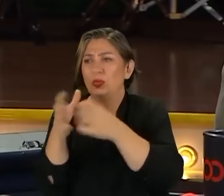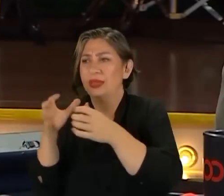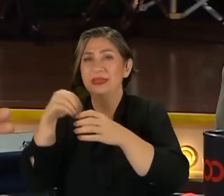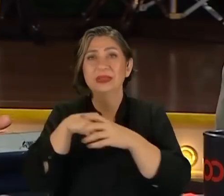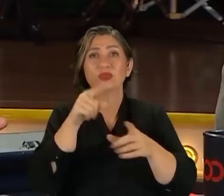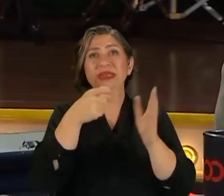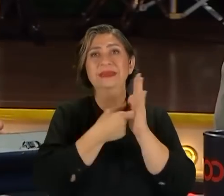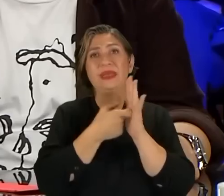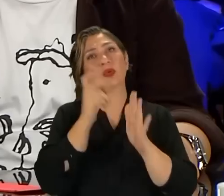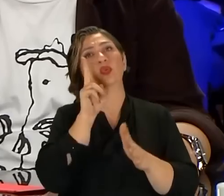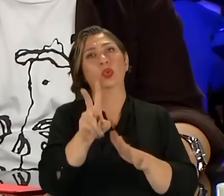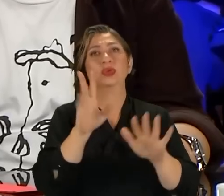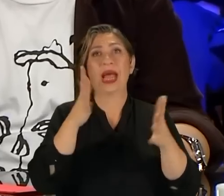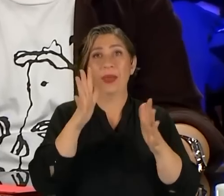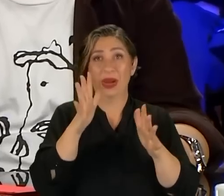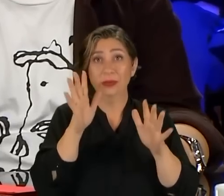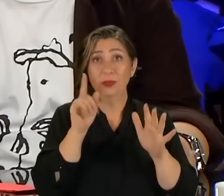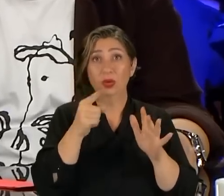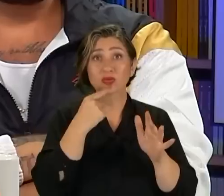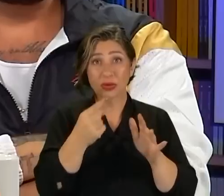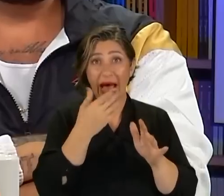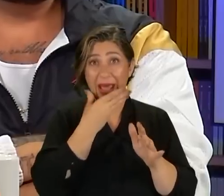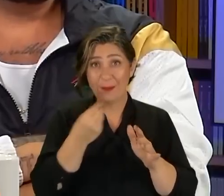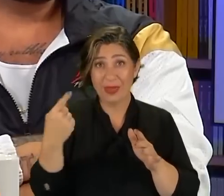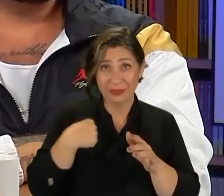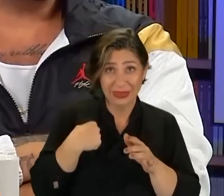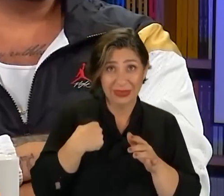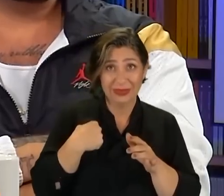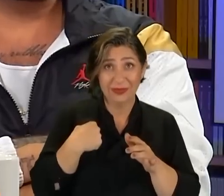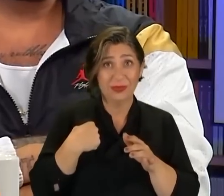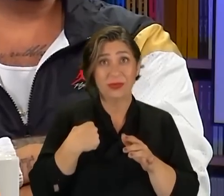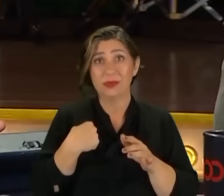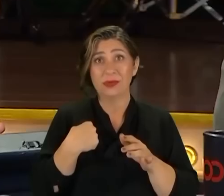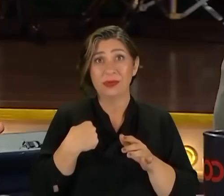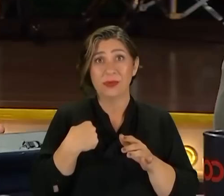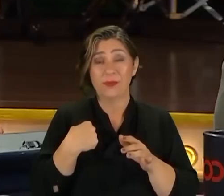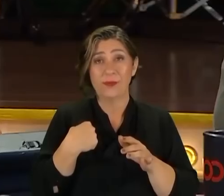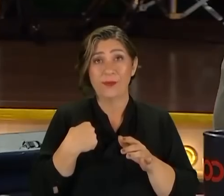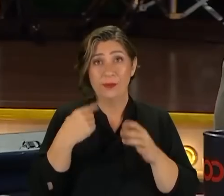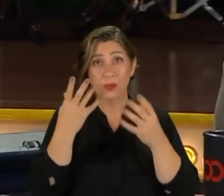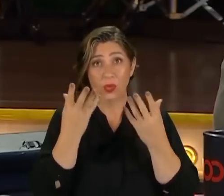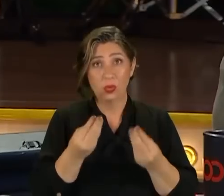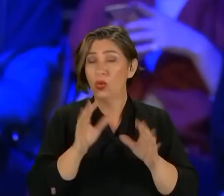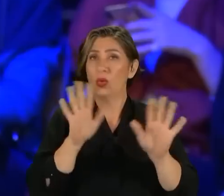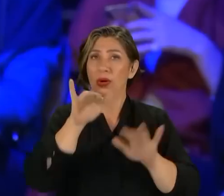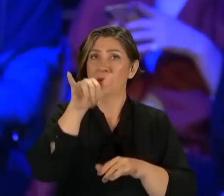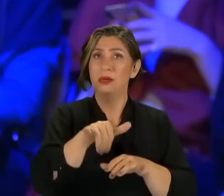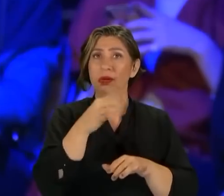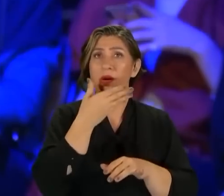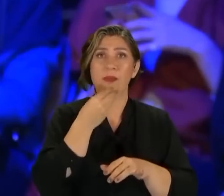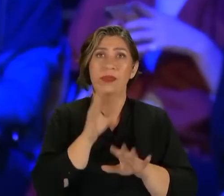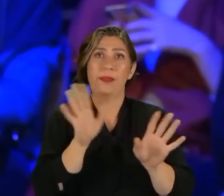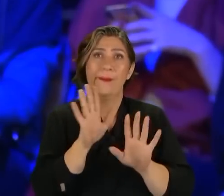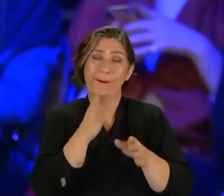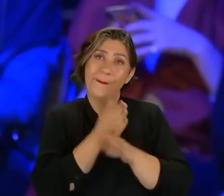gruplarda bu isimleri görüyoruz galiba şimdi, değil mi? Böyle söylesem ayıplar mısınız beni? Böyle yaygın desem, şu an evet. Ha? Doğru. Böyle desem olur mu? Olabilir,